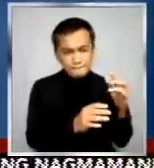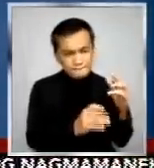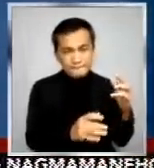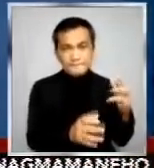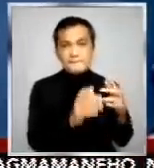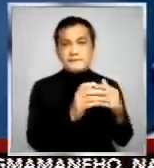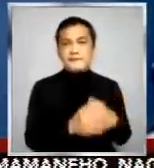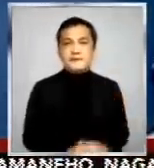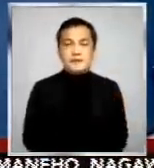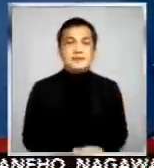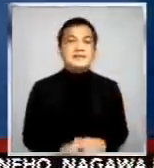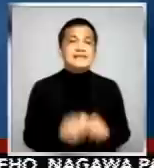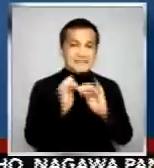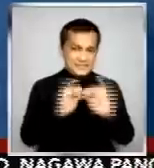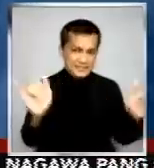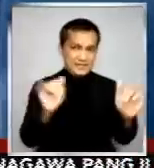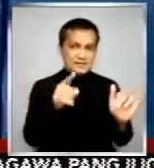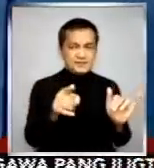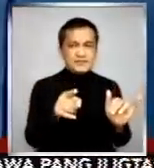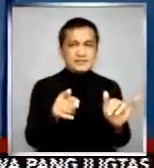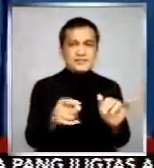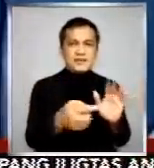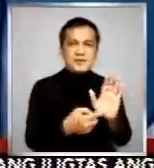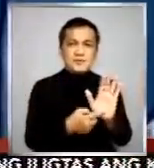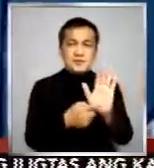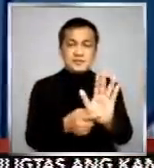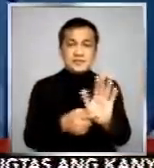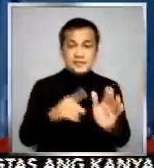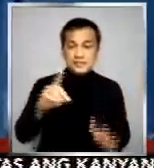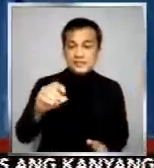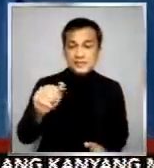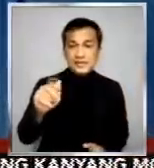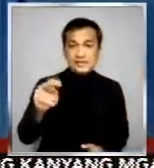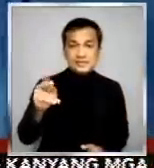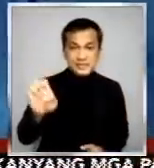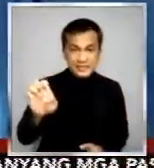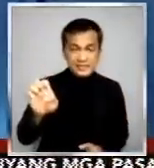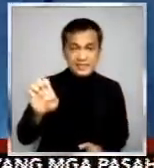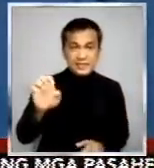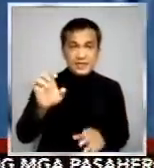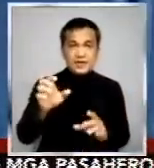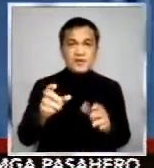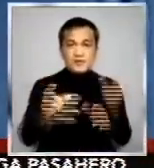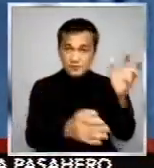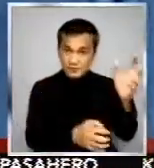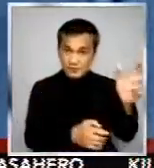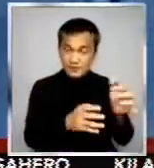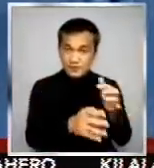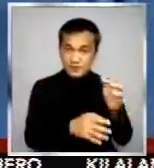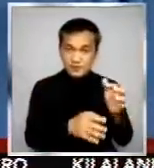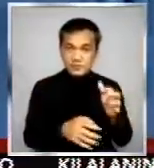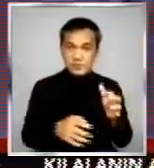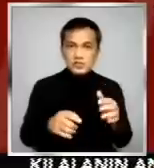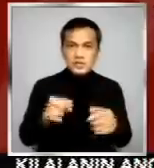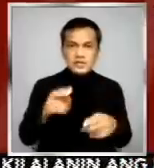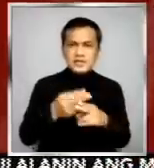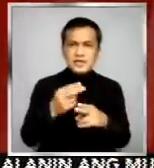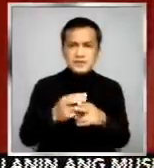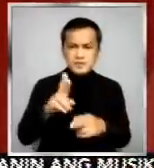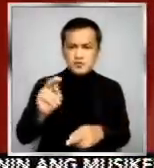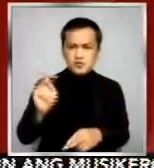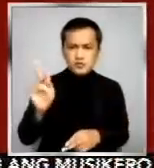Ganyan isinilarawan ni Dandy Lekin ang pagtugtog ng street harpist na si Benedicto Costaños ng Cebu.